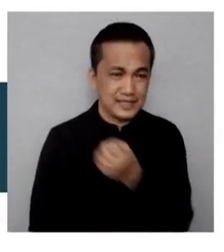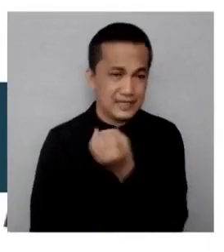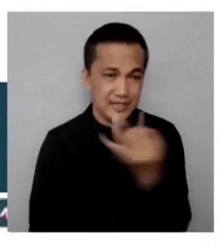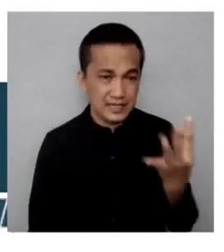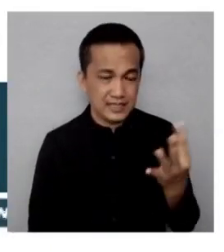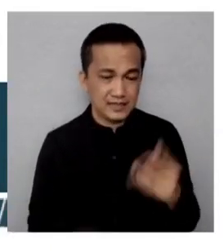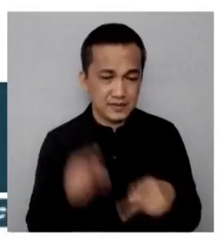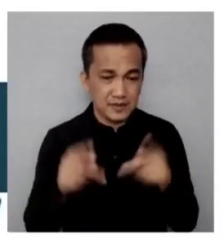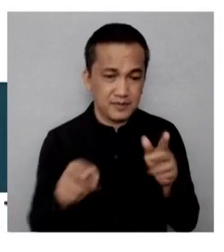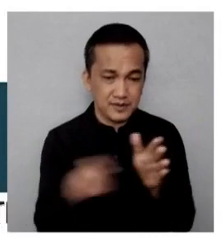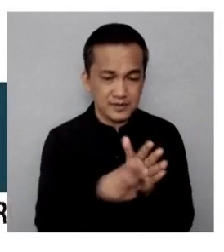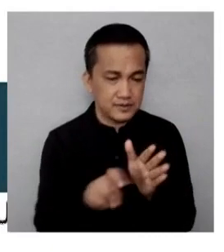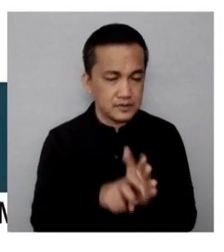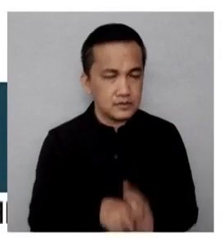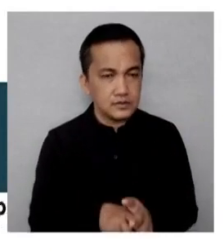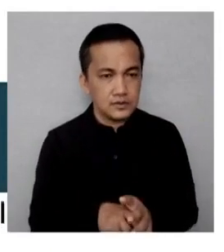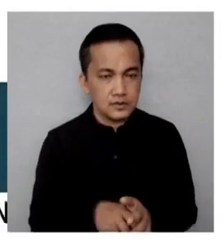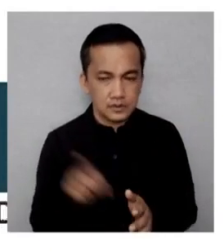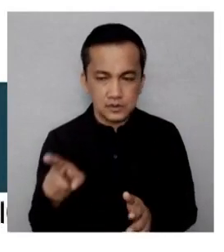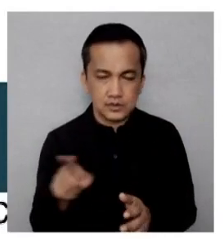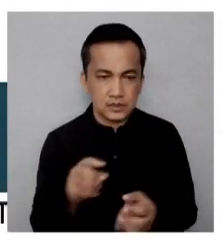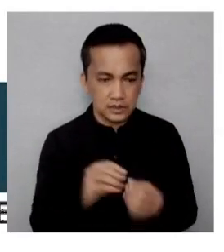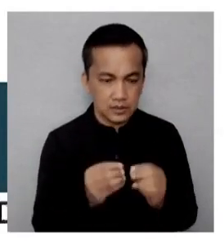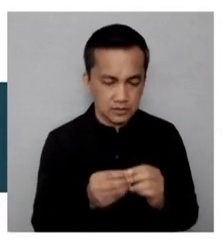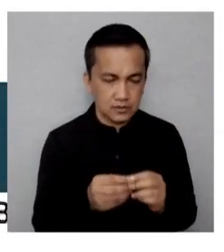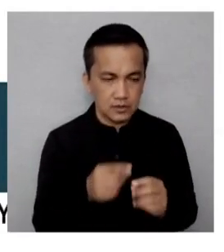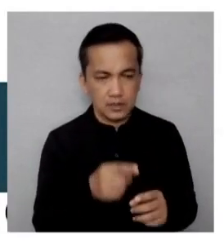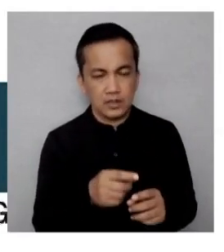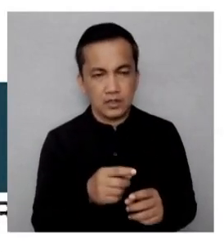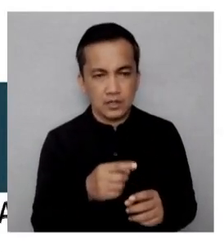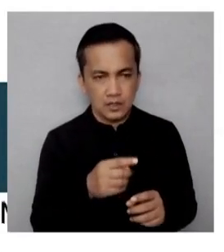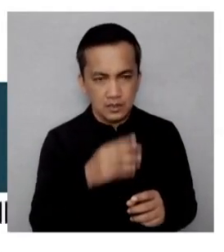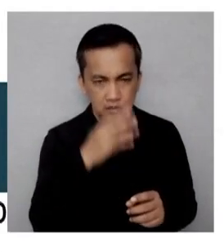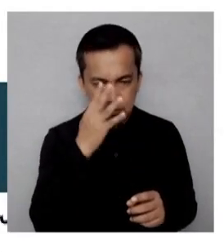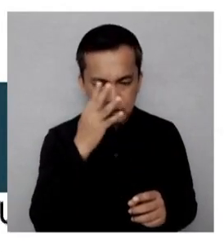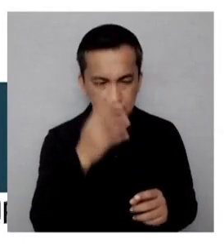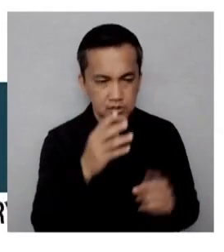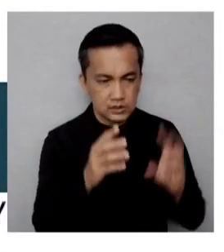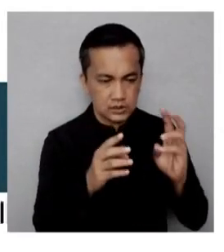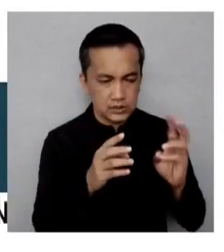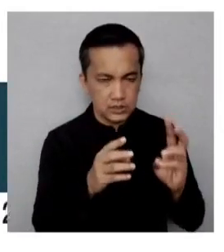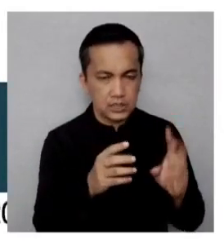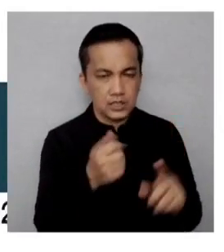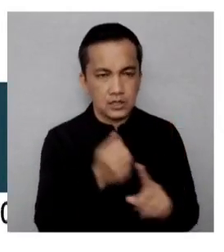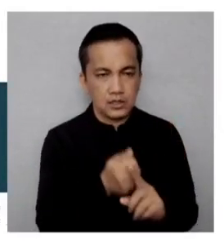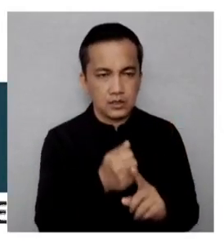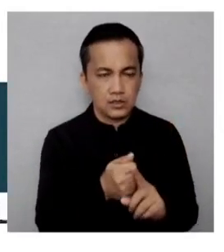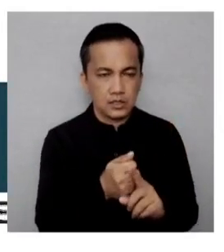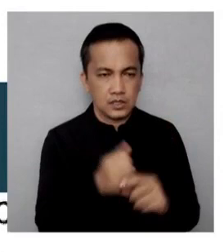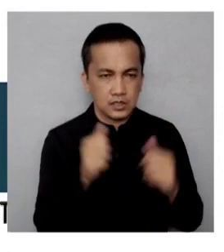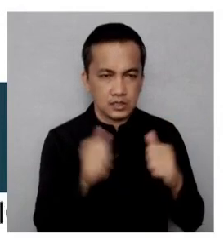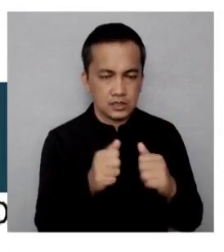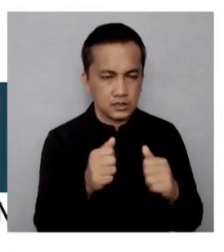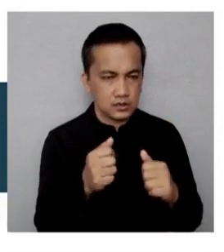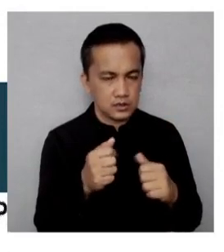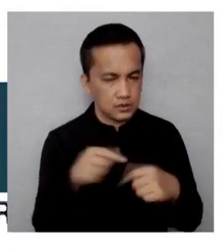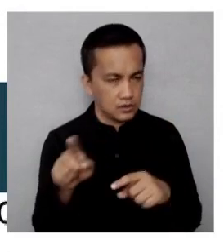nandun. Basta they just put a number there that's less than 60, and it's an automatic green and gold for these